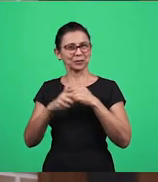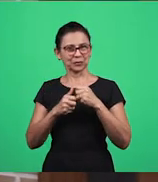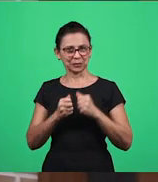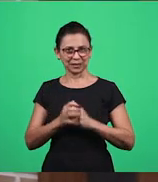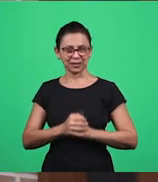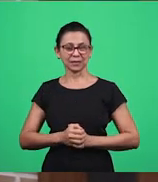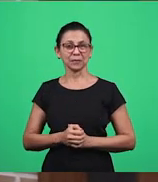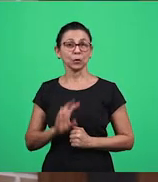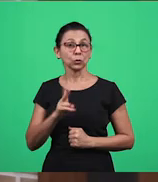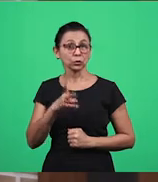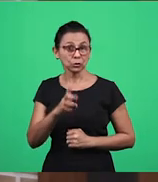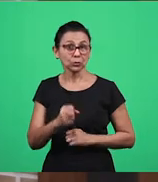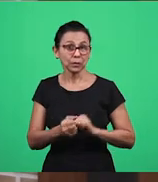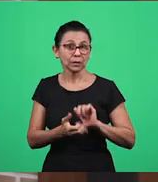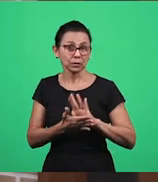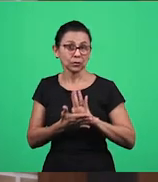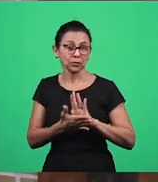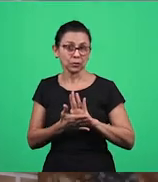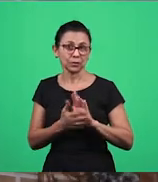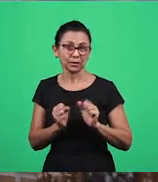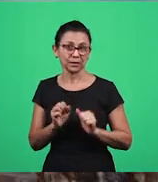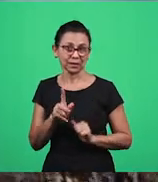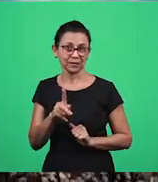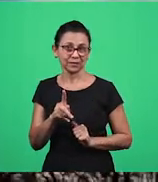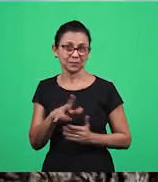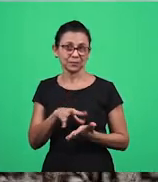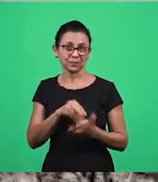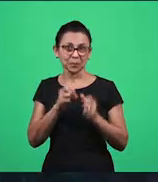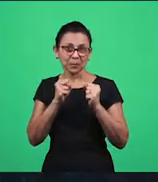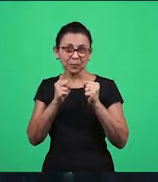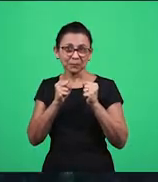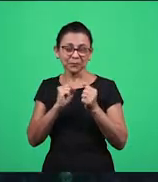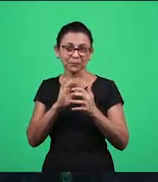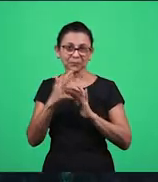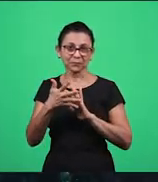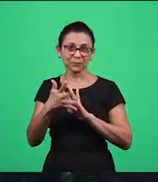Господу! Аллилуйя! Мы еще один псалом споем Господу.